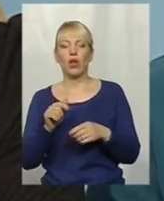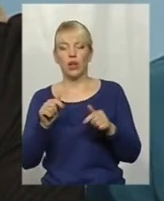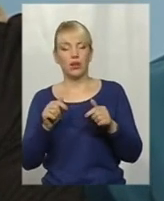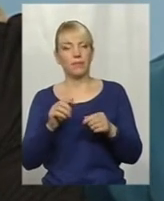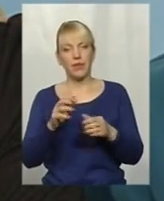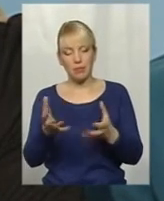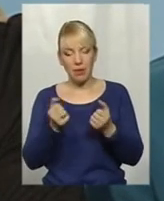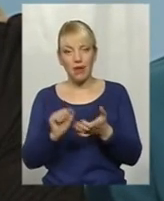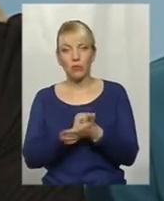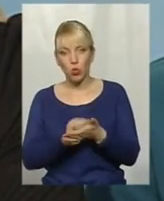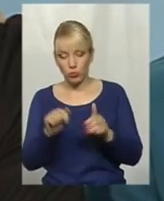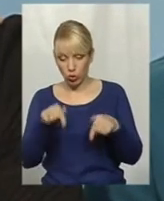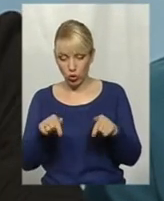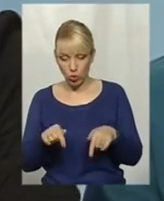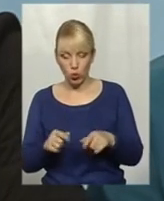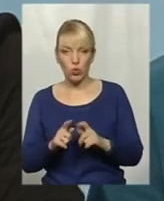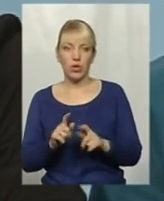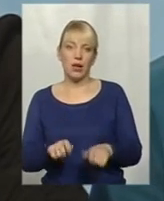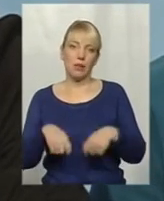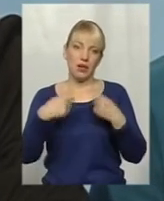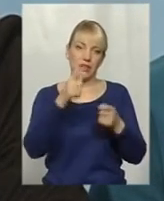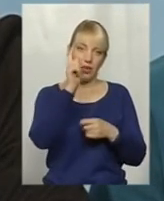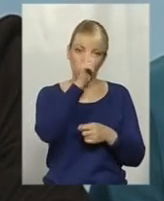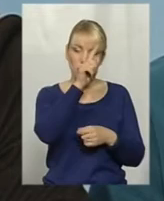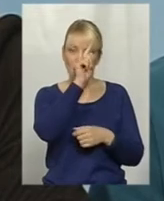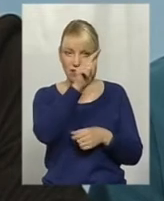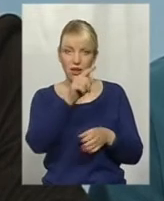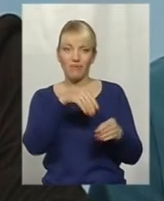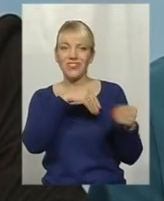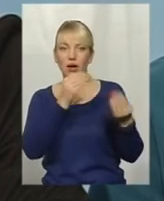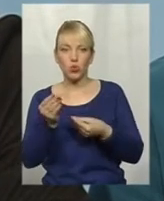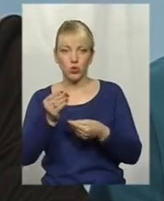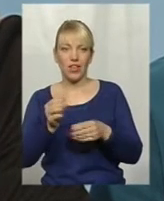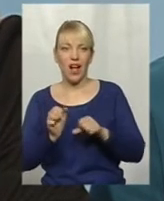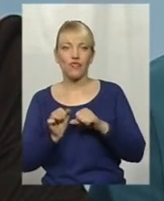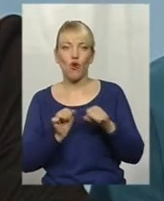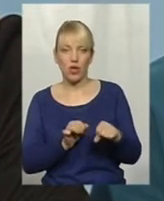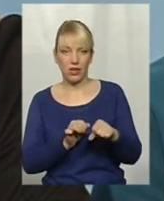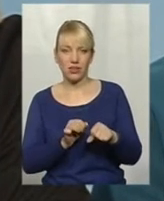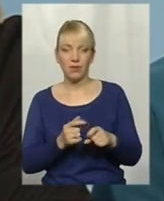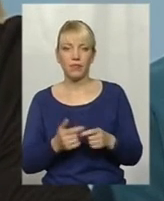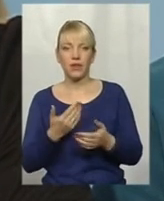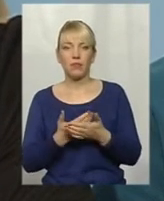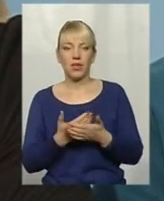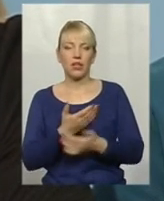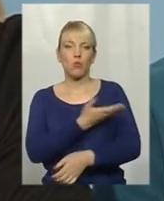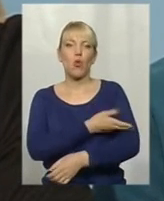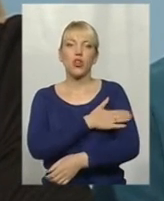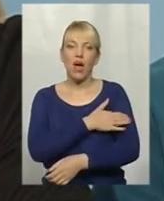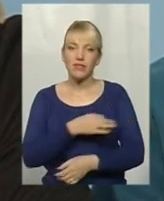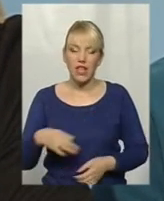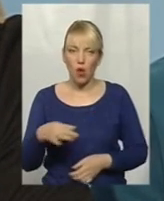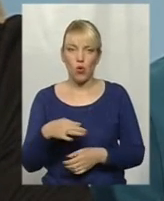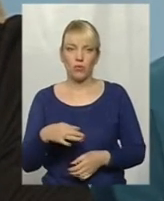відповідно, де в нас, наприклад, є такі доручення, коли ми їх направляли в Полтавську область, в